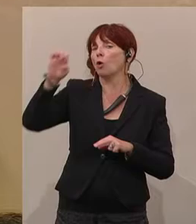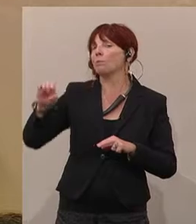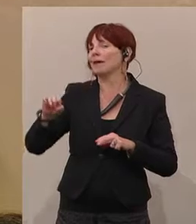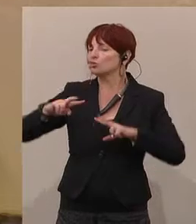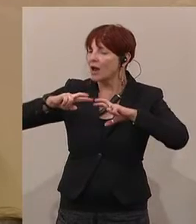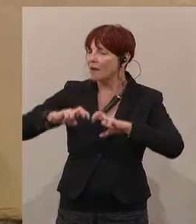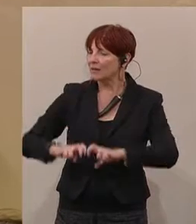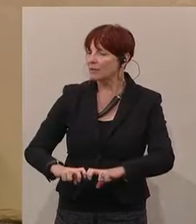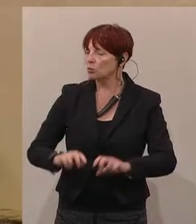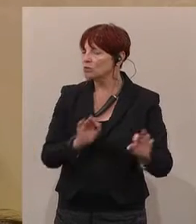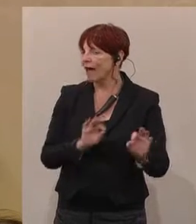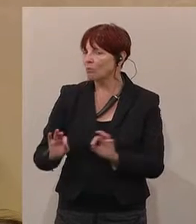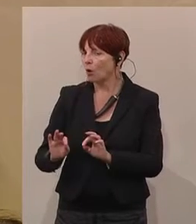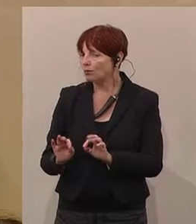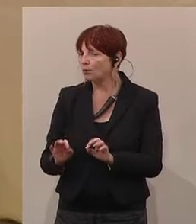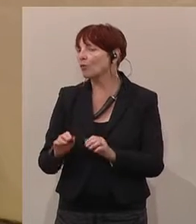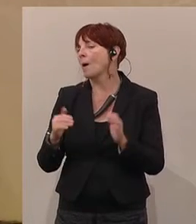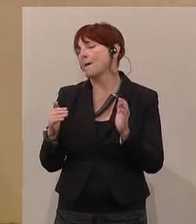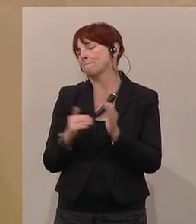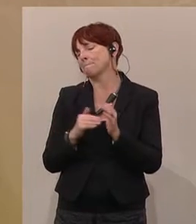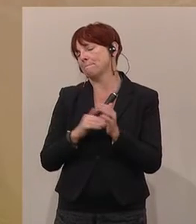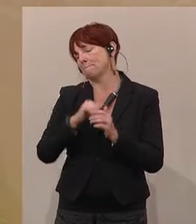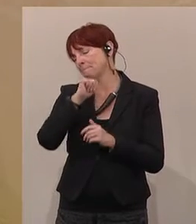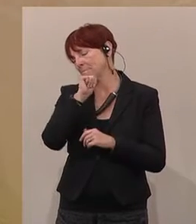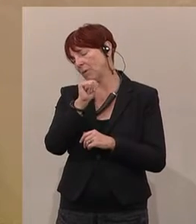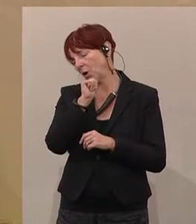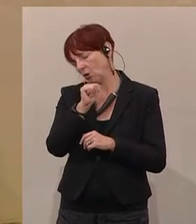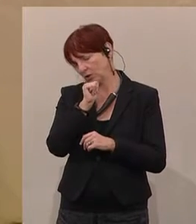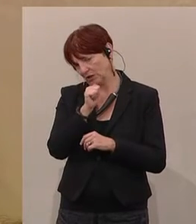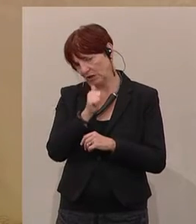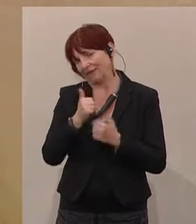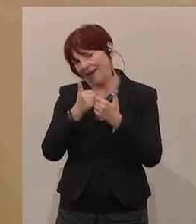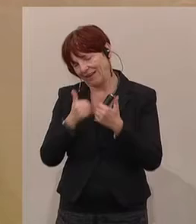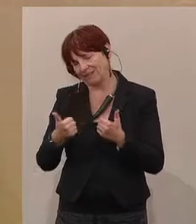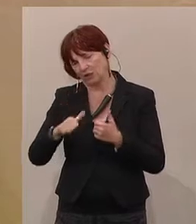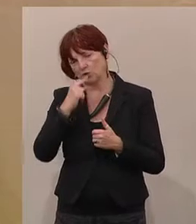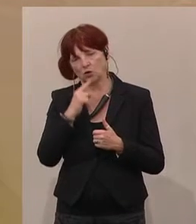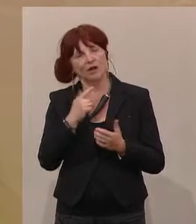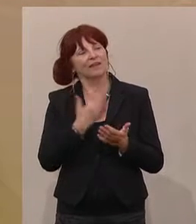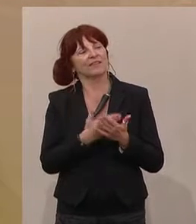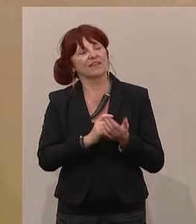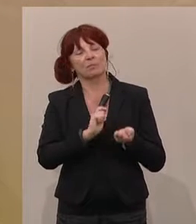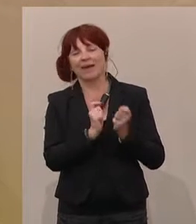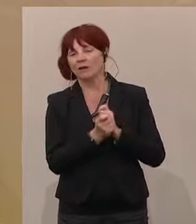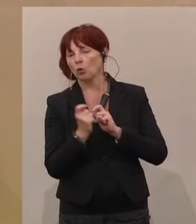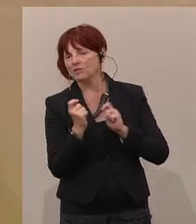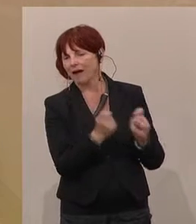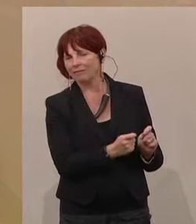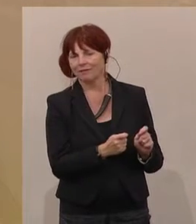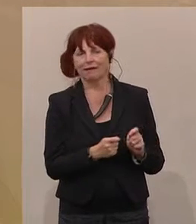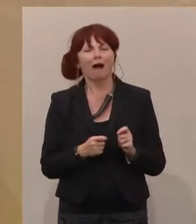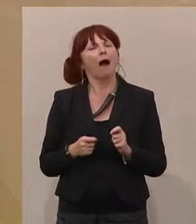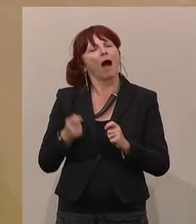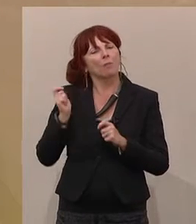Und dementsprechend ist das so auch gemeint. Ich bringe jetzt noch folgenden Abänderungsantrag der Abgeordneten Gerstl, Wittmann, Stephan,